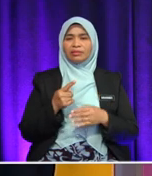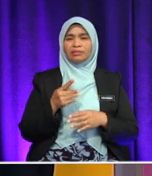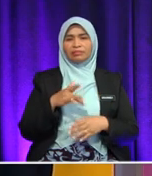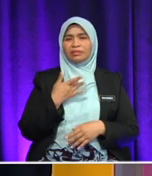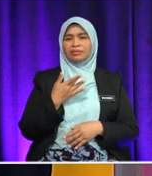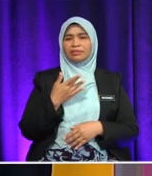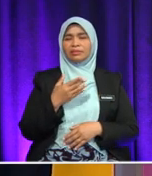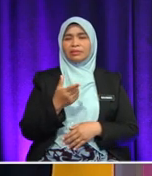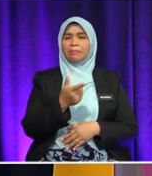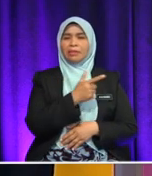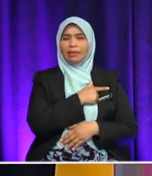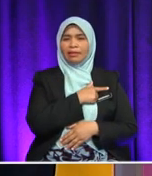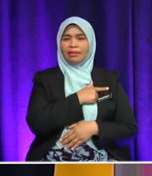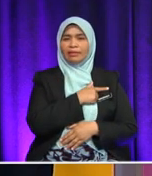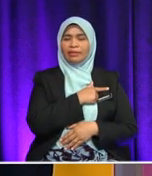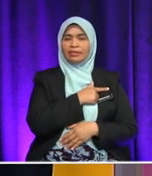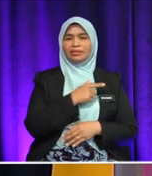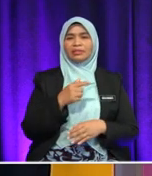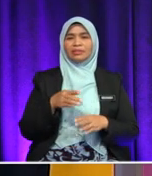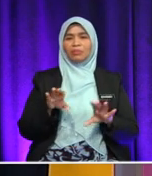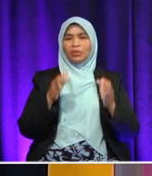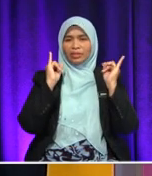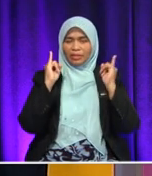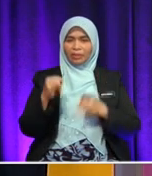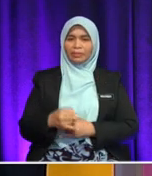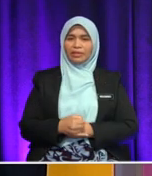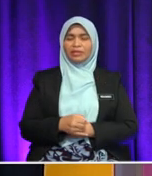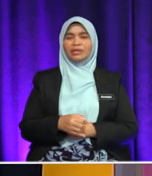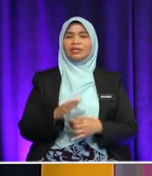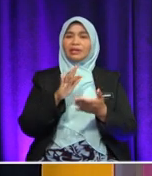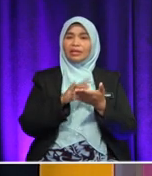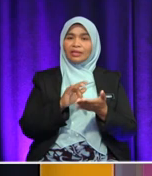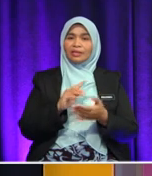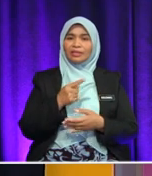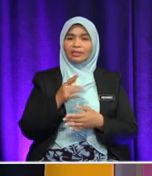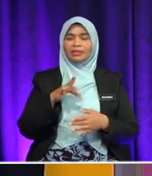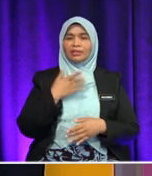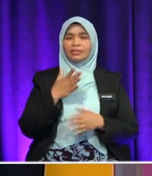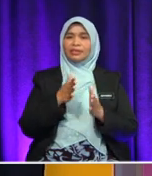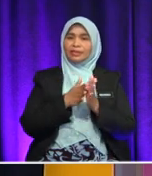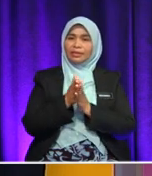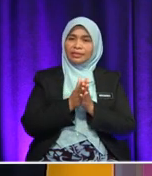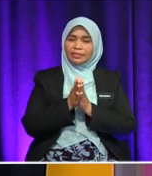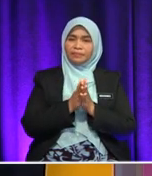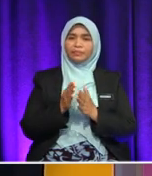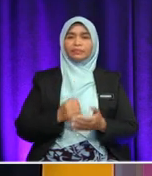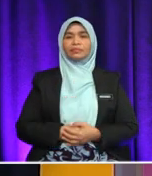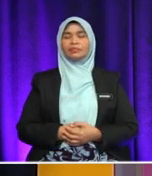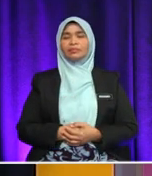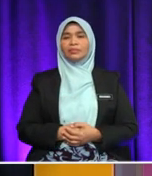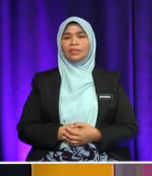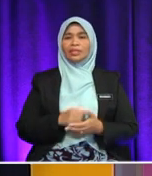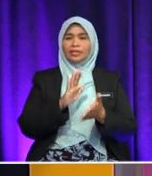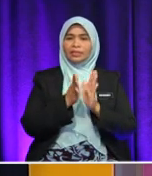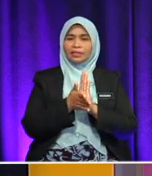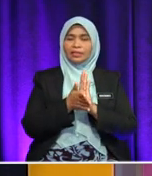Rasulullah semacam malasnya malasnya malasnya tapi apa kita melaksanakan salat Tasbih ini keimanan